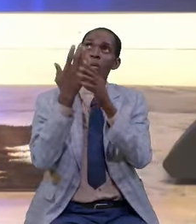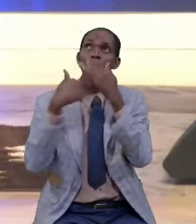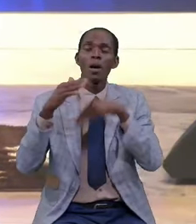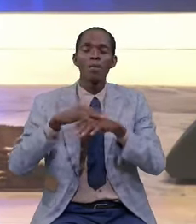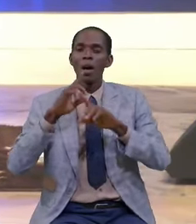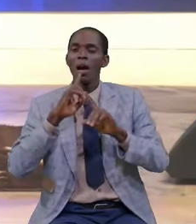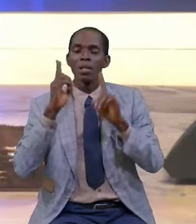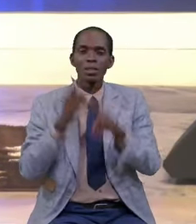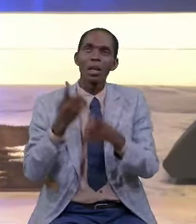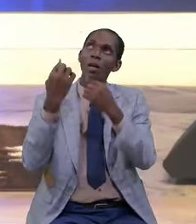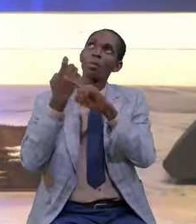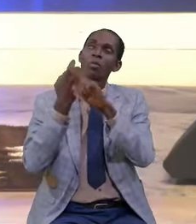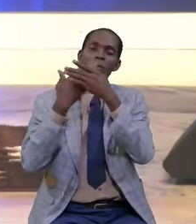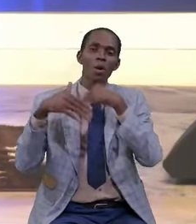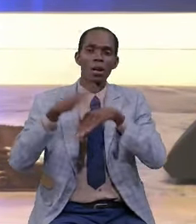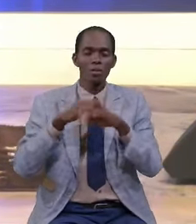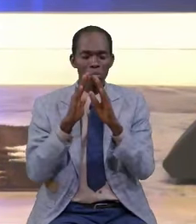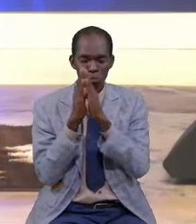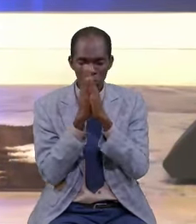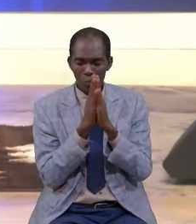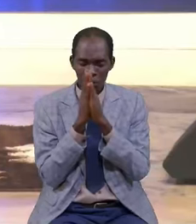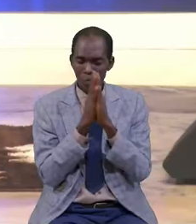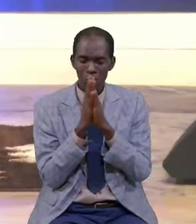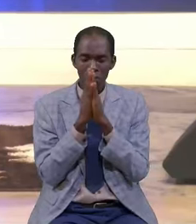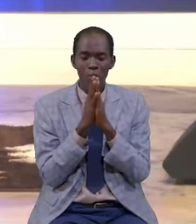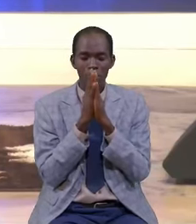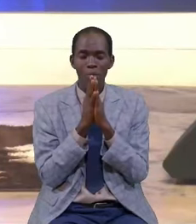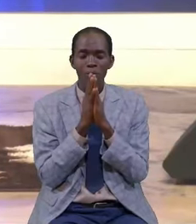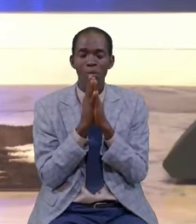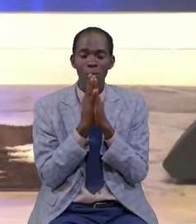réponse viendra du ciel. Parle au Seigneur. Parle au Seigneur.